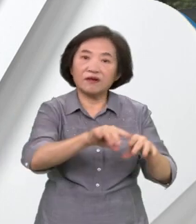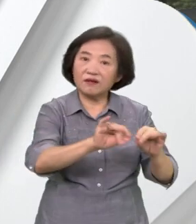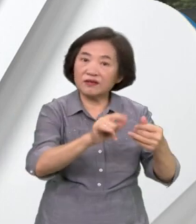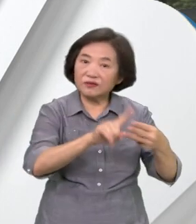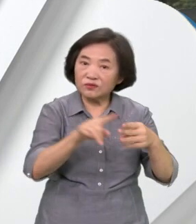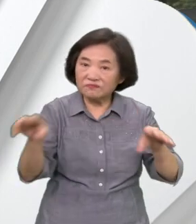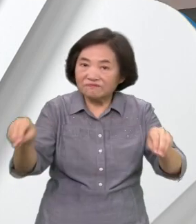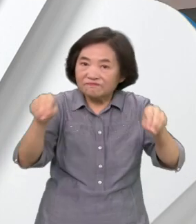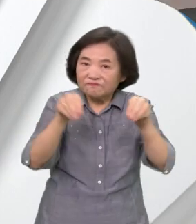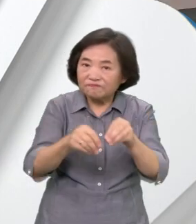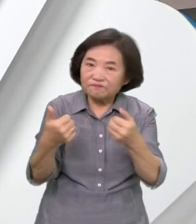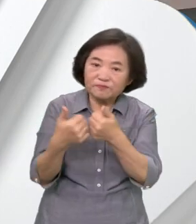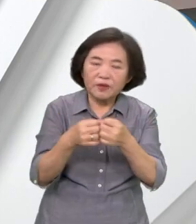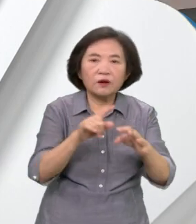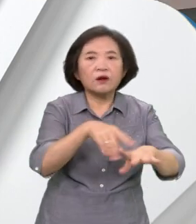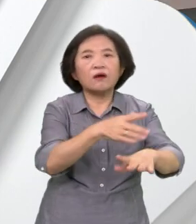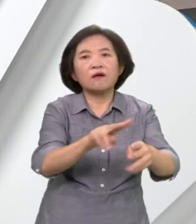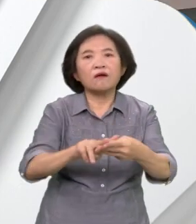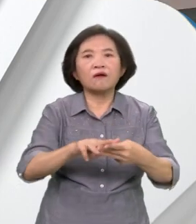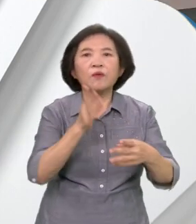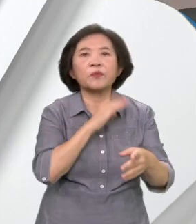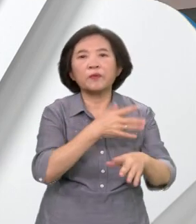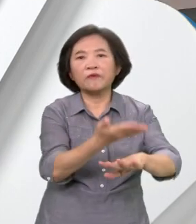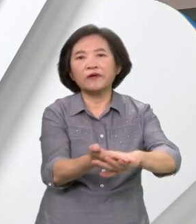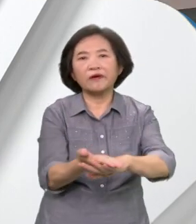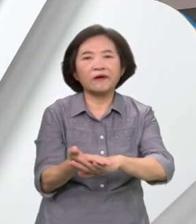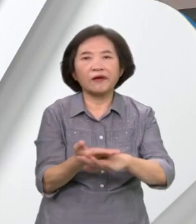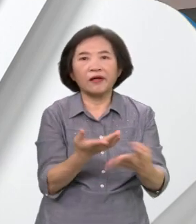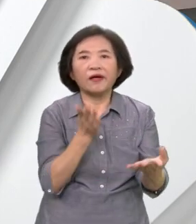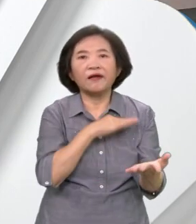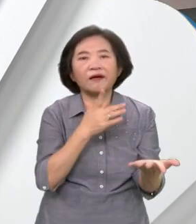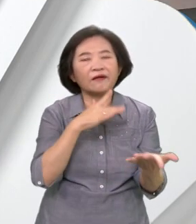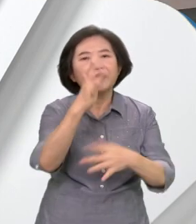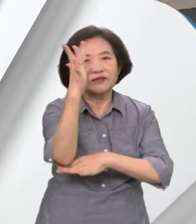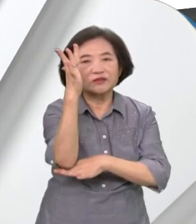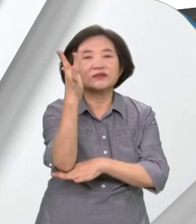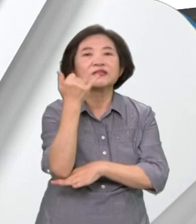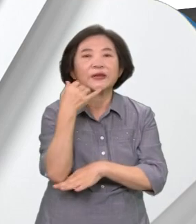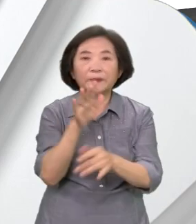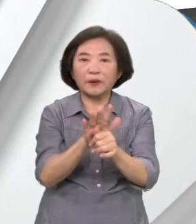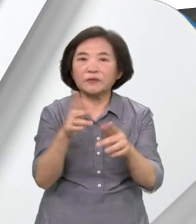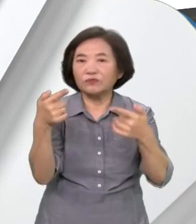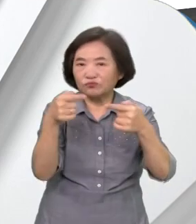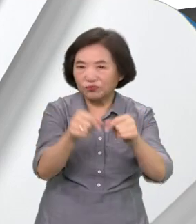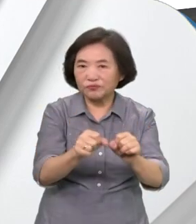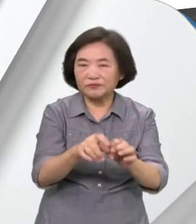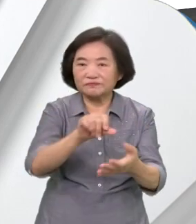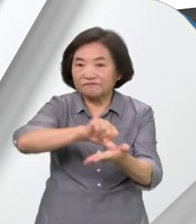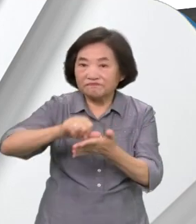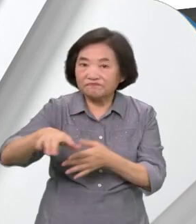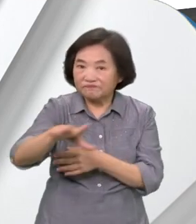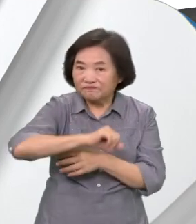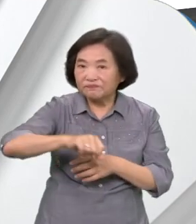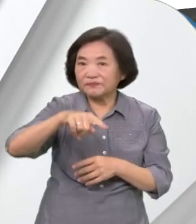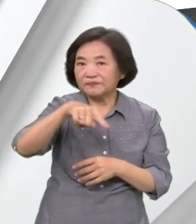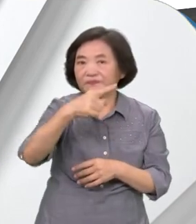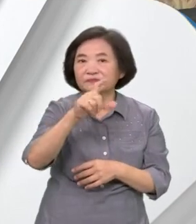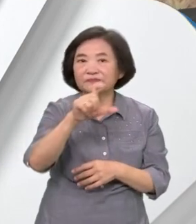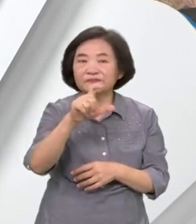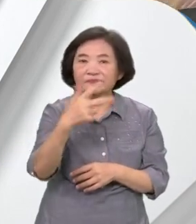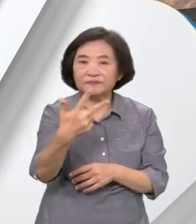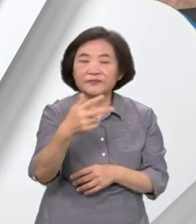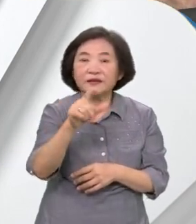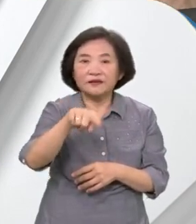地主，啲不用地嘅香港土地来种树啊固碳，按所一种160公顷以上，我